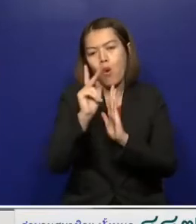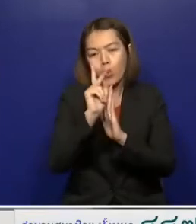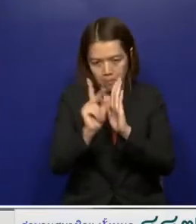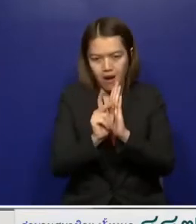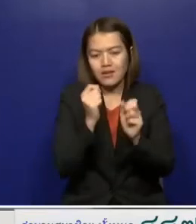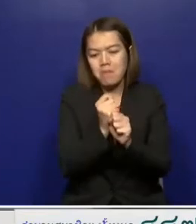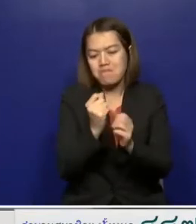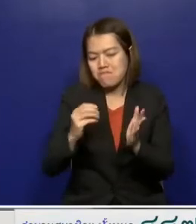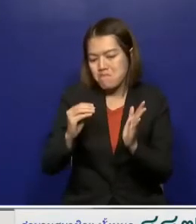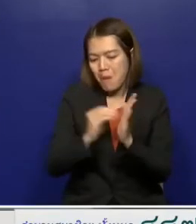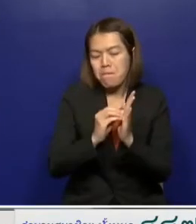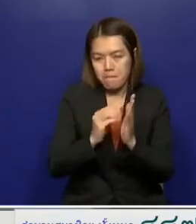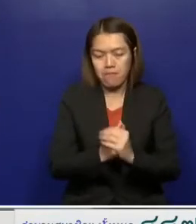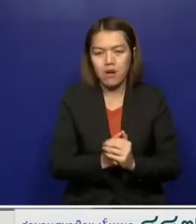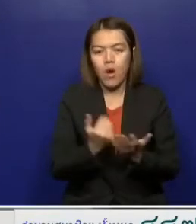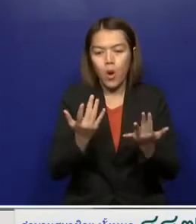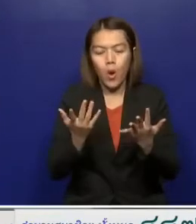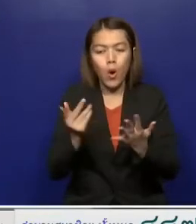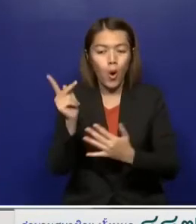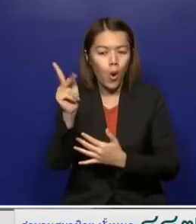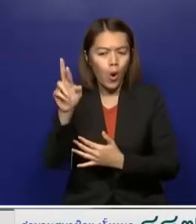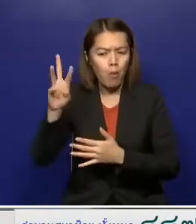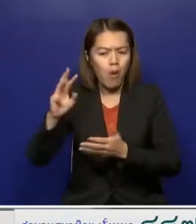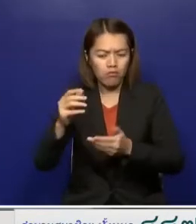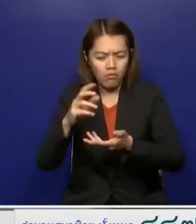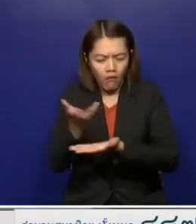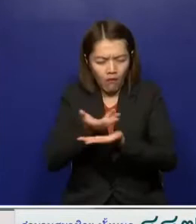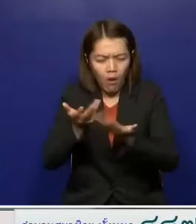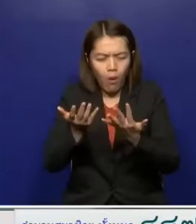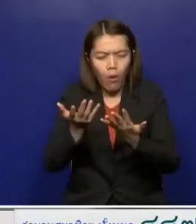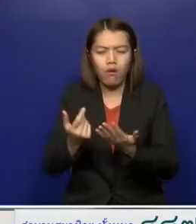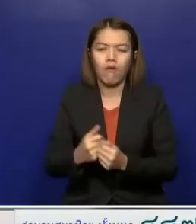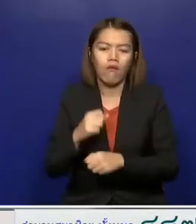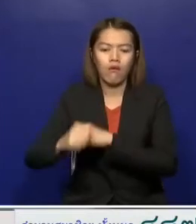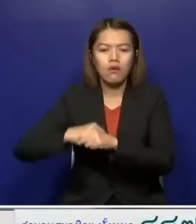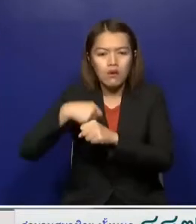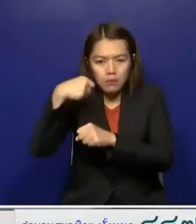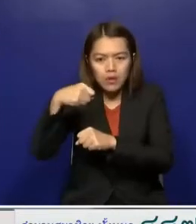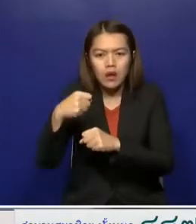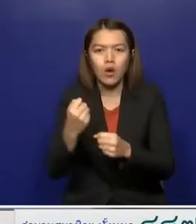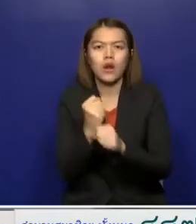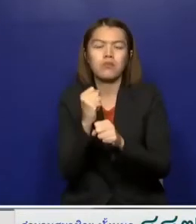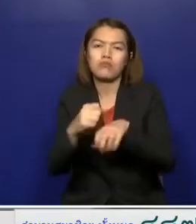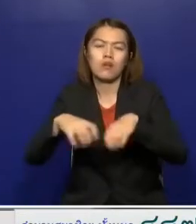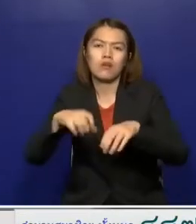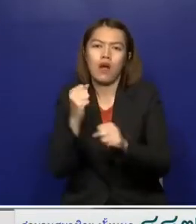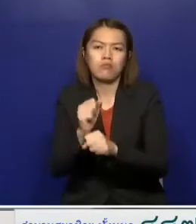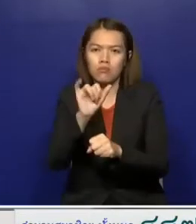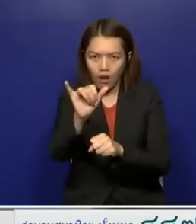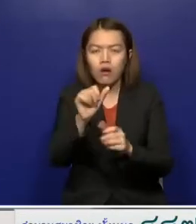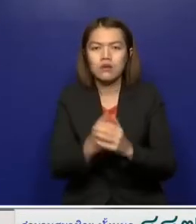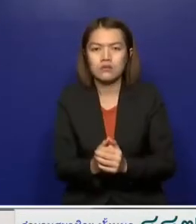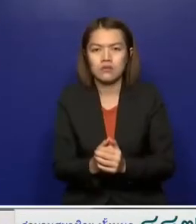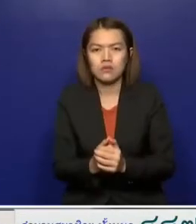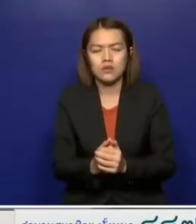งรอมัติคอรอมอซึง รอมา 10 ปแล้ว ให้เป็ลูประภ r ไม่ได้เลยอยากจะพรกดนกฎหมายเพราฉนั้ระเด็นี่เป